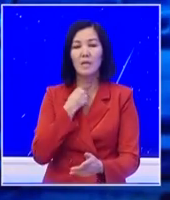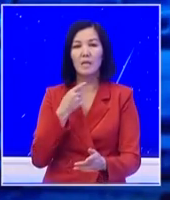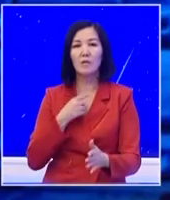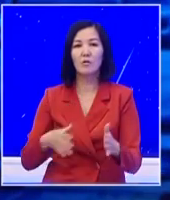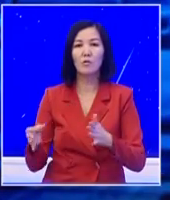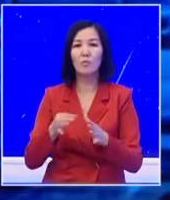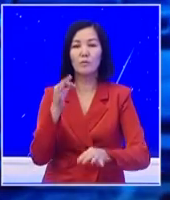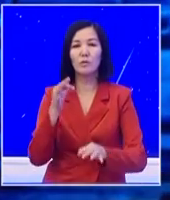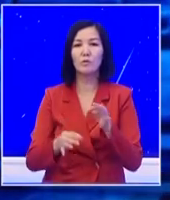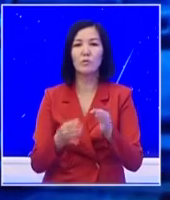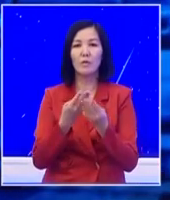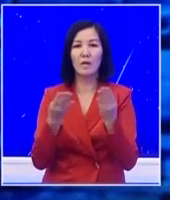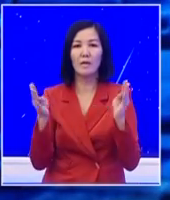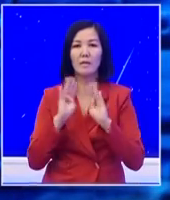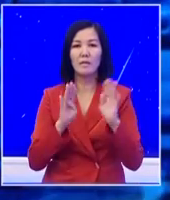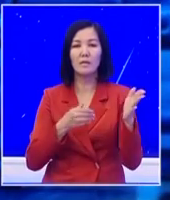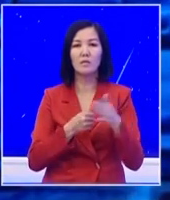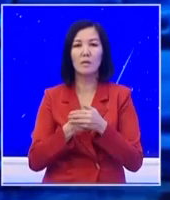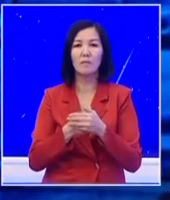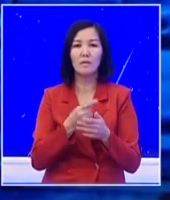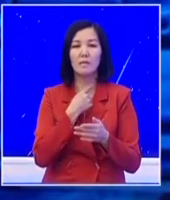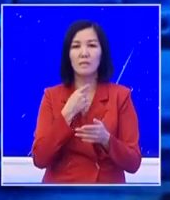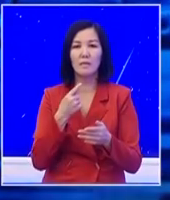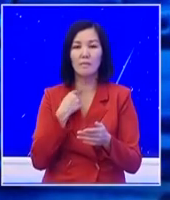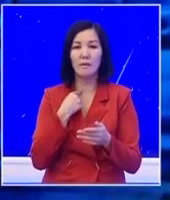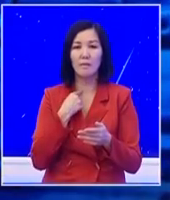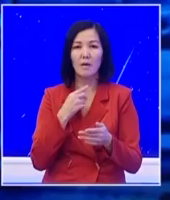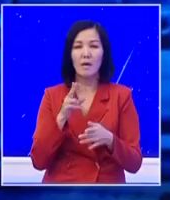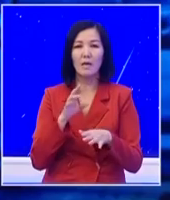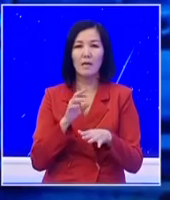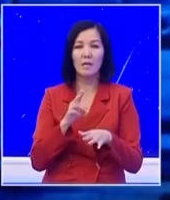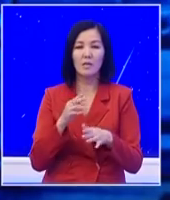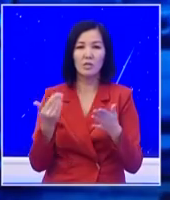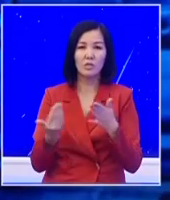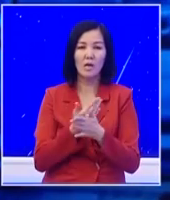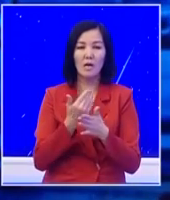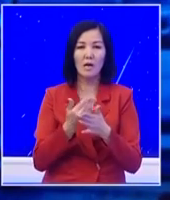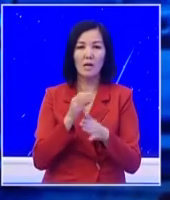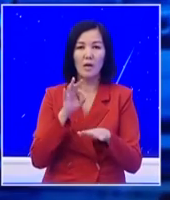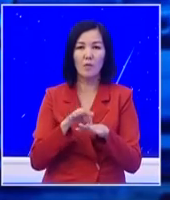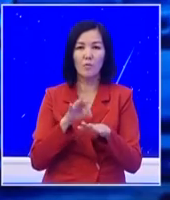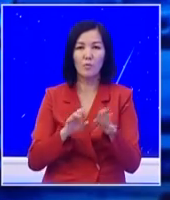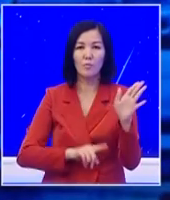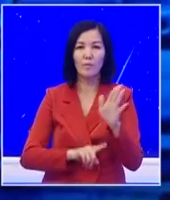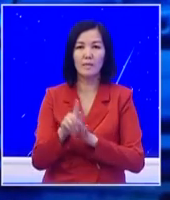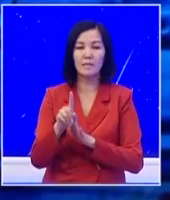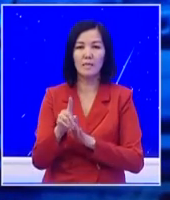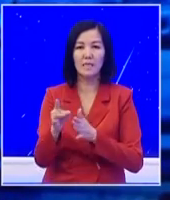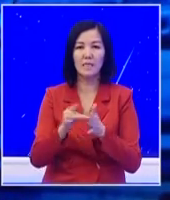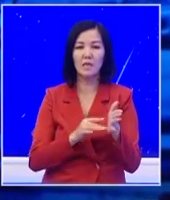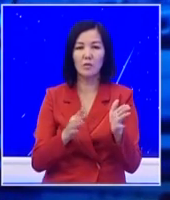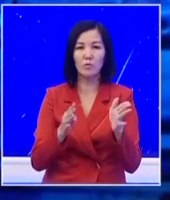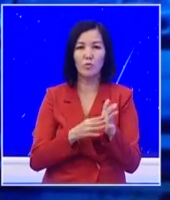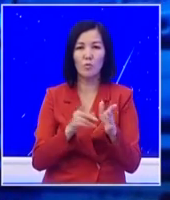Талдықорғанда облыстық сот карантинге жабылды. Себебі коронавирус індетінің жаңа ошағы анықталып отыр. Бірден 9 адам